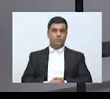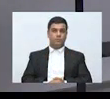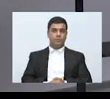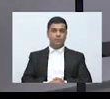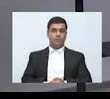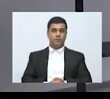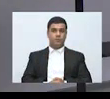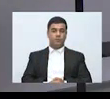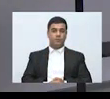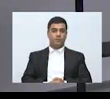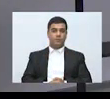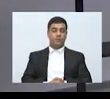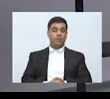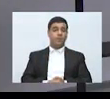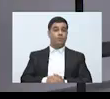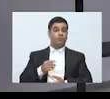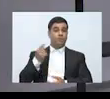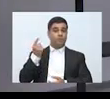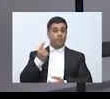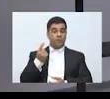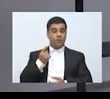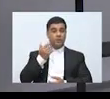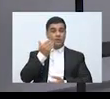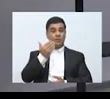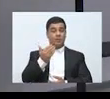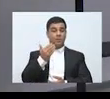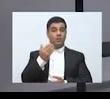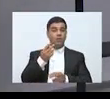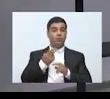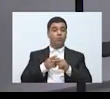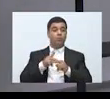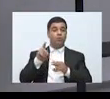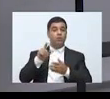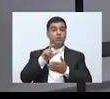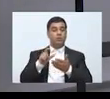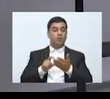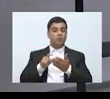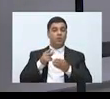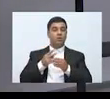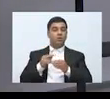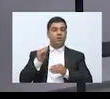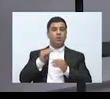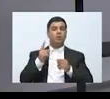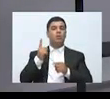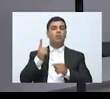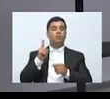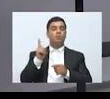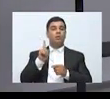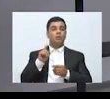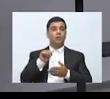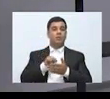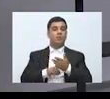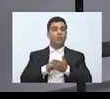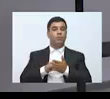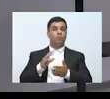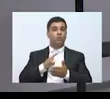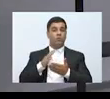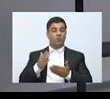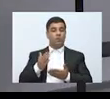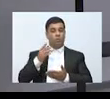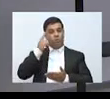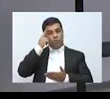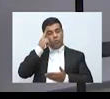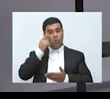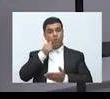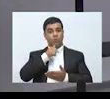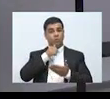bo'ladi. Birinchi, sizningcha bu she'rning yaratilishiga nima sabab bo'lgan? O'ylab ko'ring,